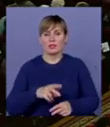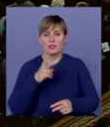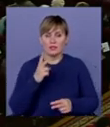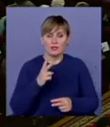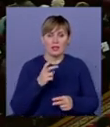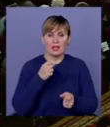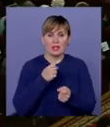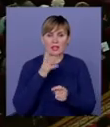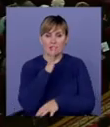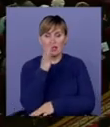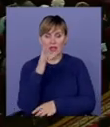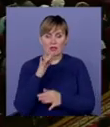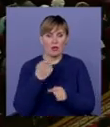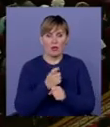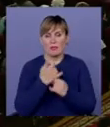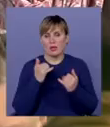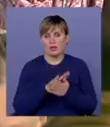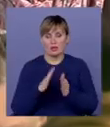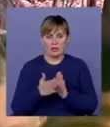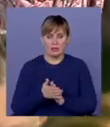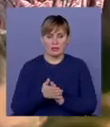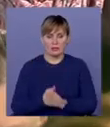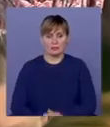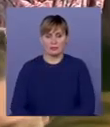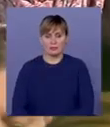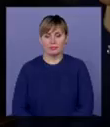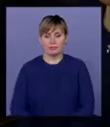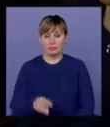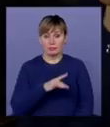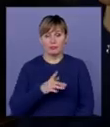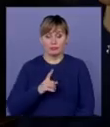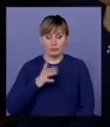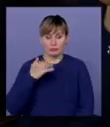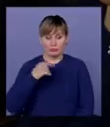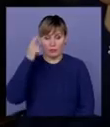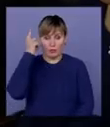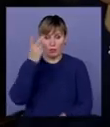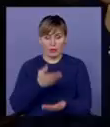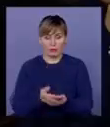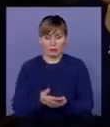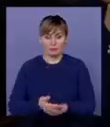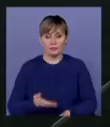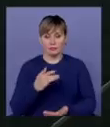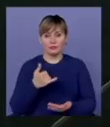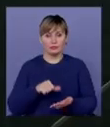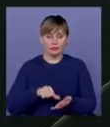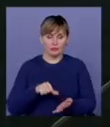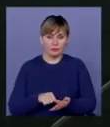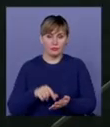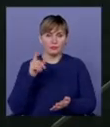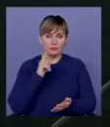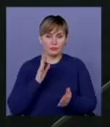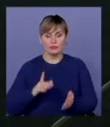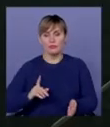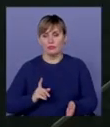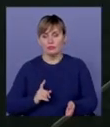аварийных дерева находятся там же, в той же стороне. Мы будем ждать, когда кому-нибудь на голову упадет. Вы сейчас выступаете и говорите, что вот пока будем ждать,